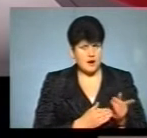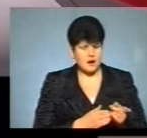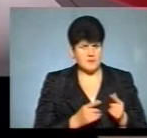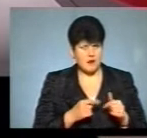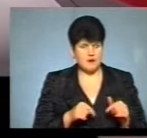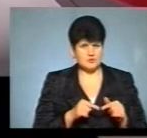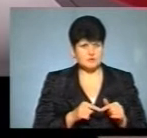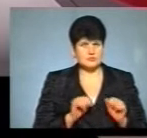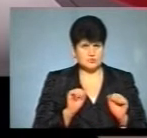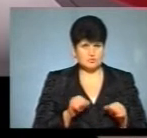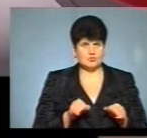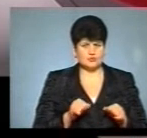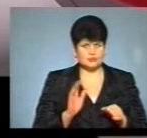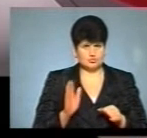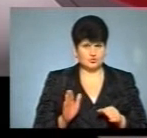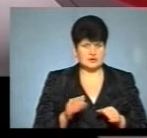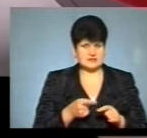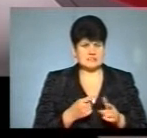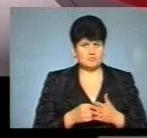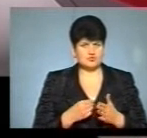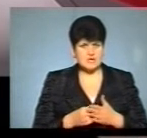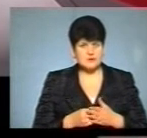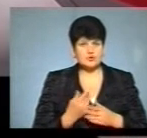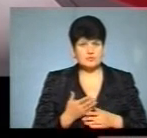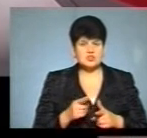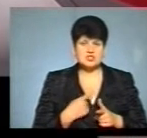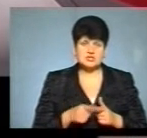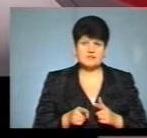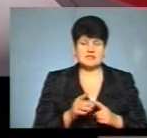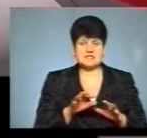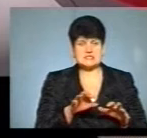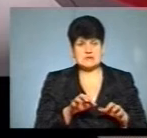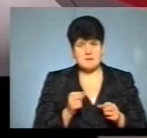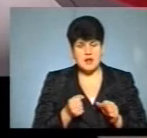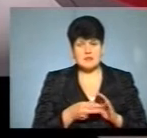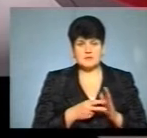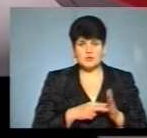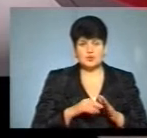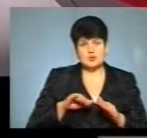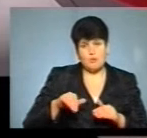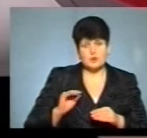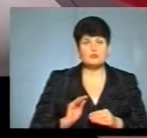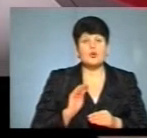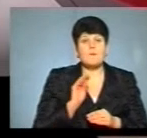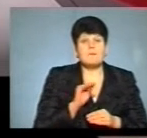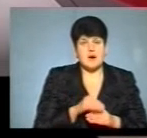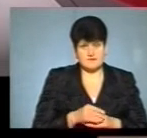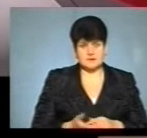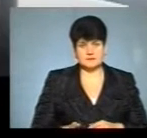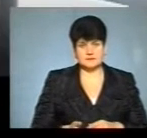галузі, установи зможуть функціонувати з таким бюджетом? Чи ви забрали, плануючи згодом додати, коли буде